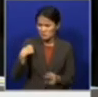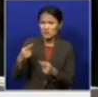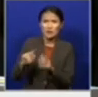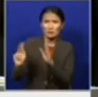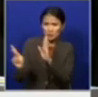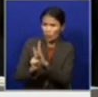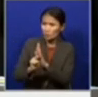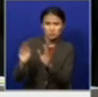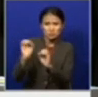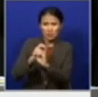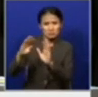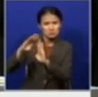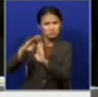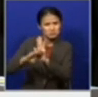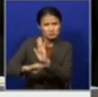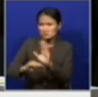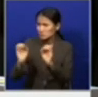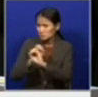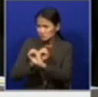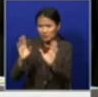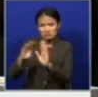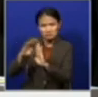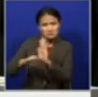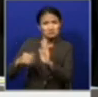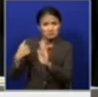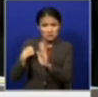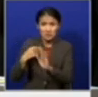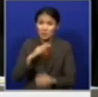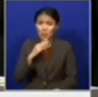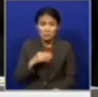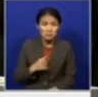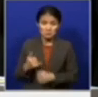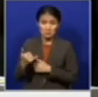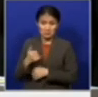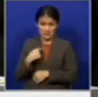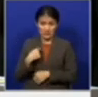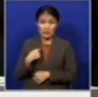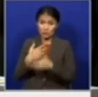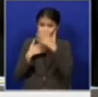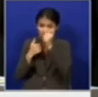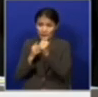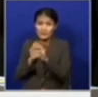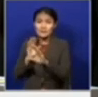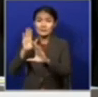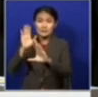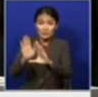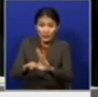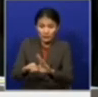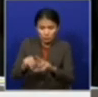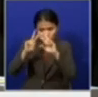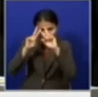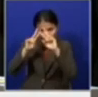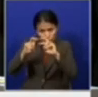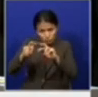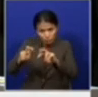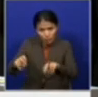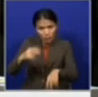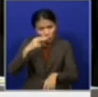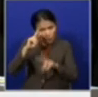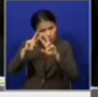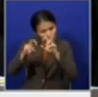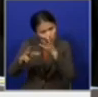ๆที่เมื่อเจรจาไปแล้วตกลงกันไม่ได้ก็ขอยกเลิกกันไปแต่ CPTPP ค่ะเป็น FTA ที่มีผ